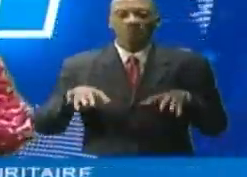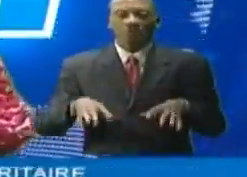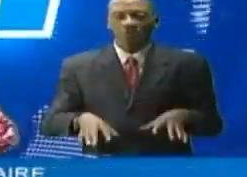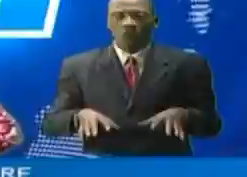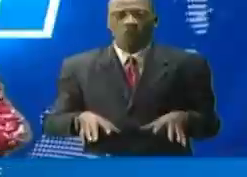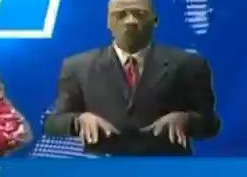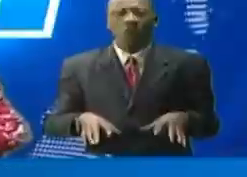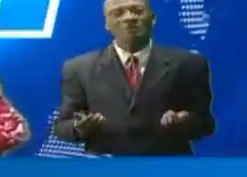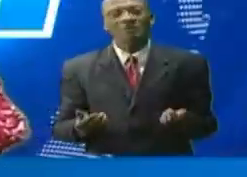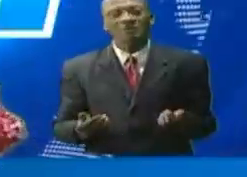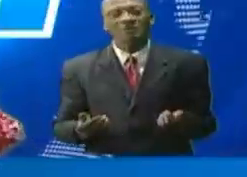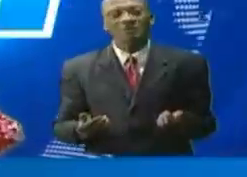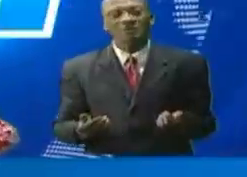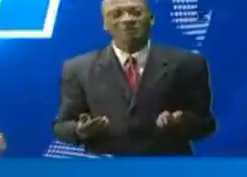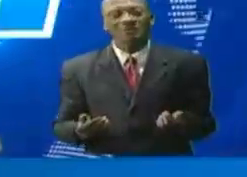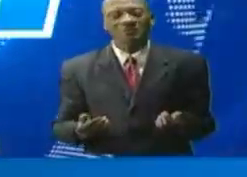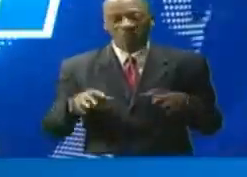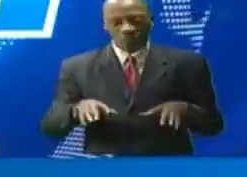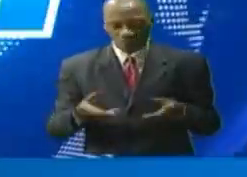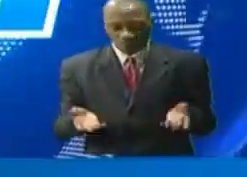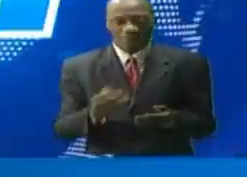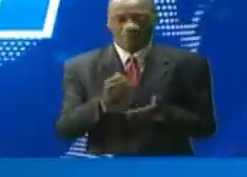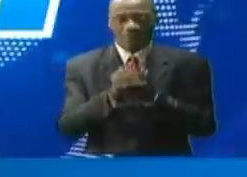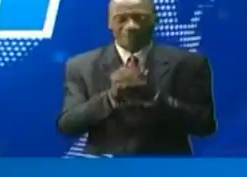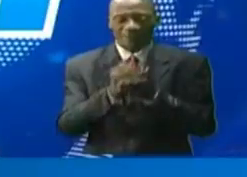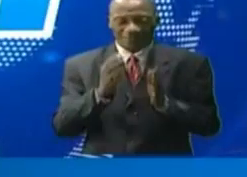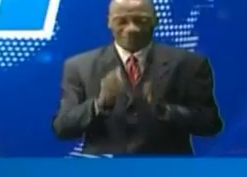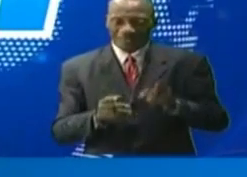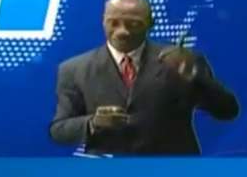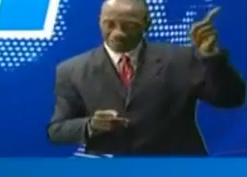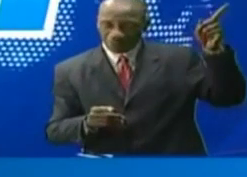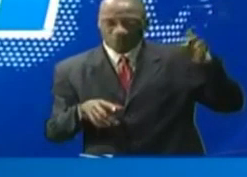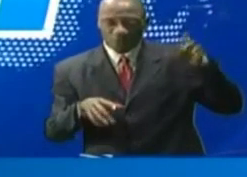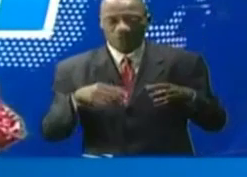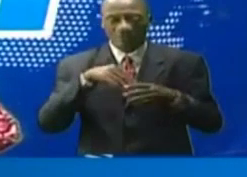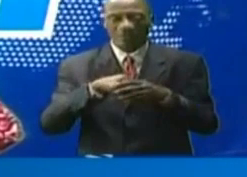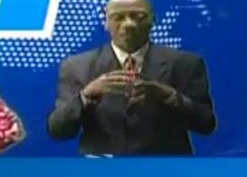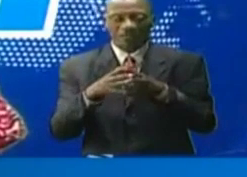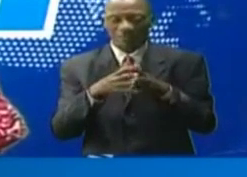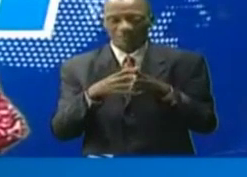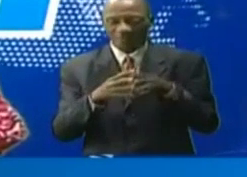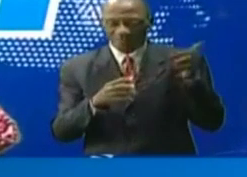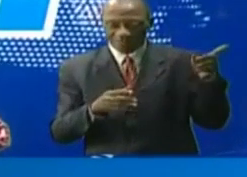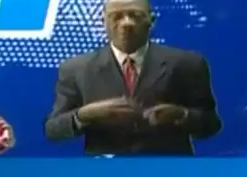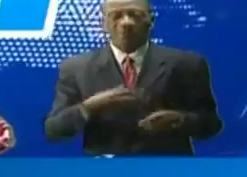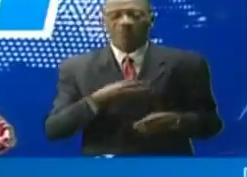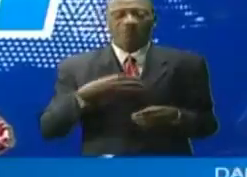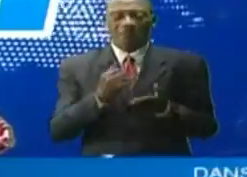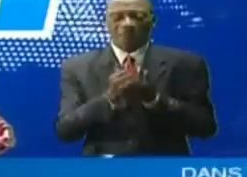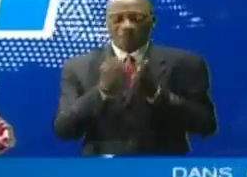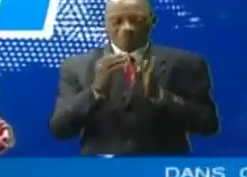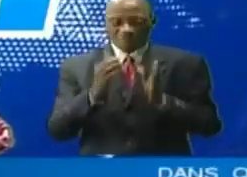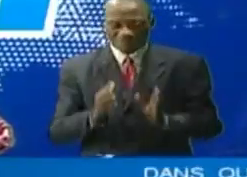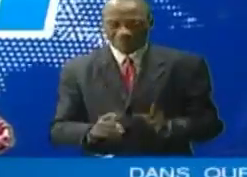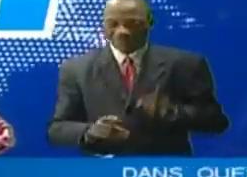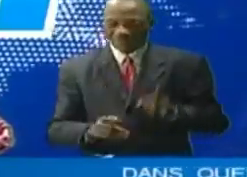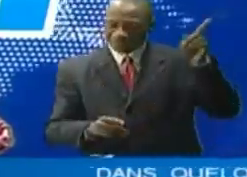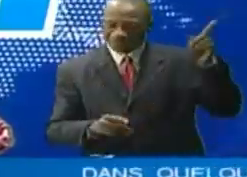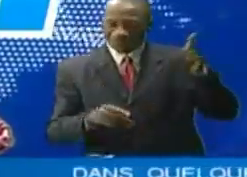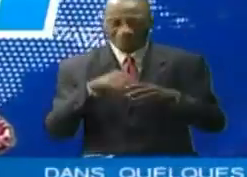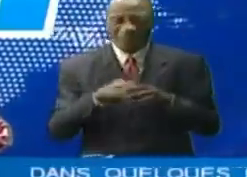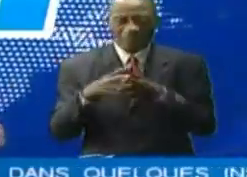Washington vu la croissance démographique des Congolais. Madame l'ambassadeur de la RDC aux États-Unis,